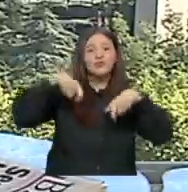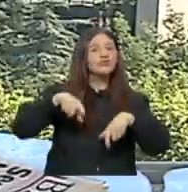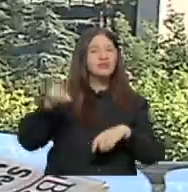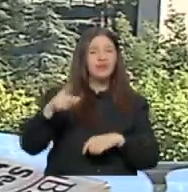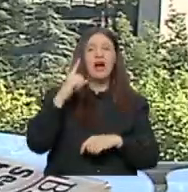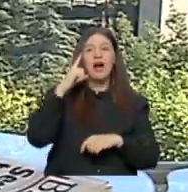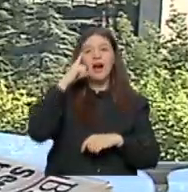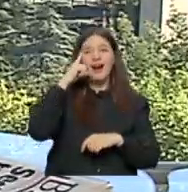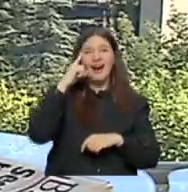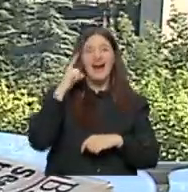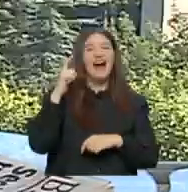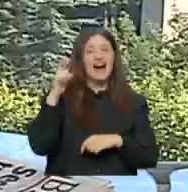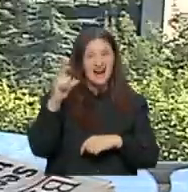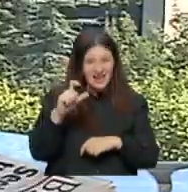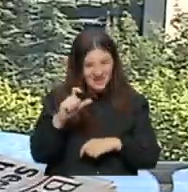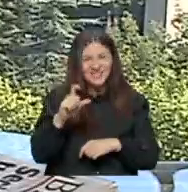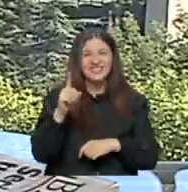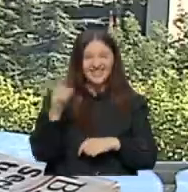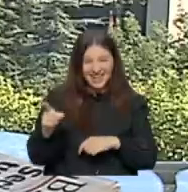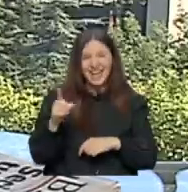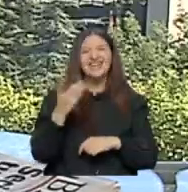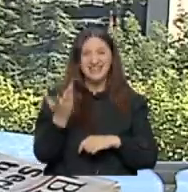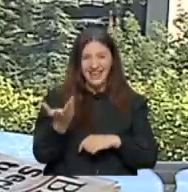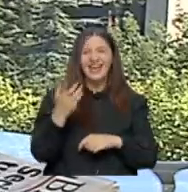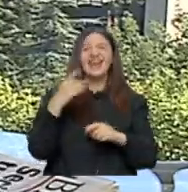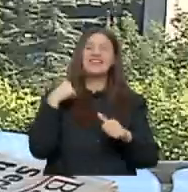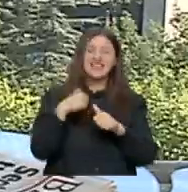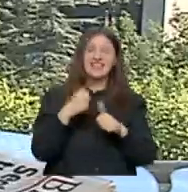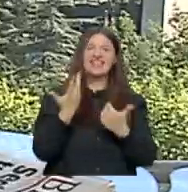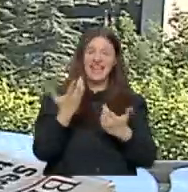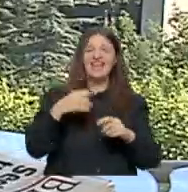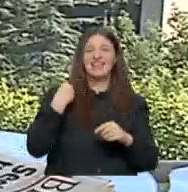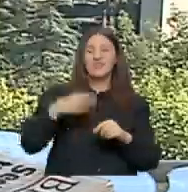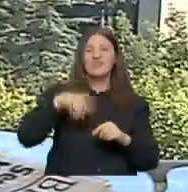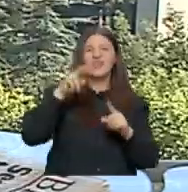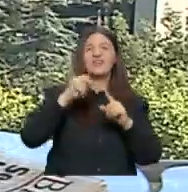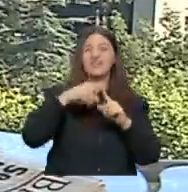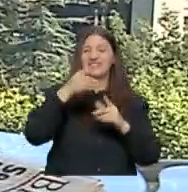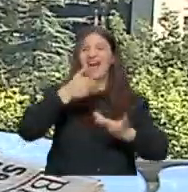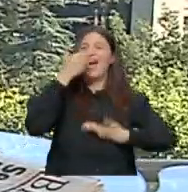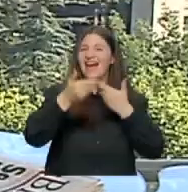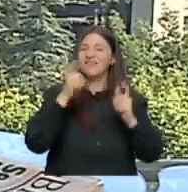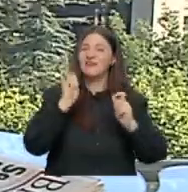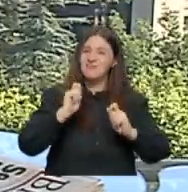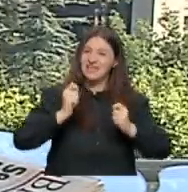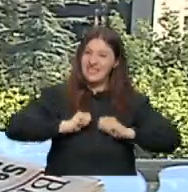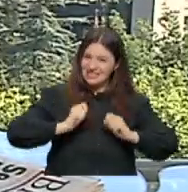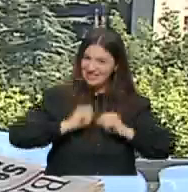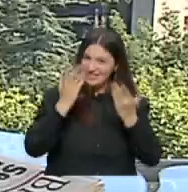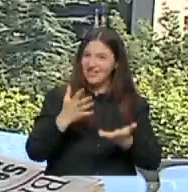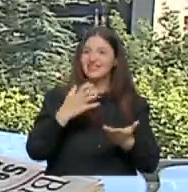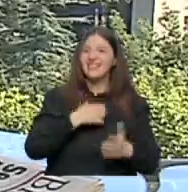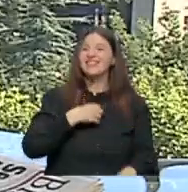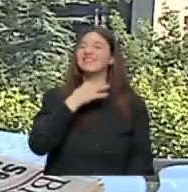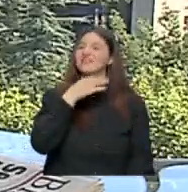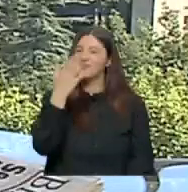da Ayça Aybüke Kurt da yine yeni günün notlarını sizlere ulaştırmaya gayret etti. Kendisine